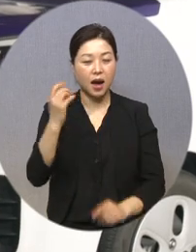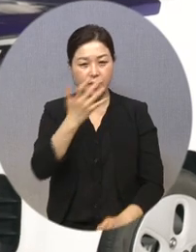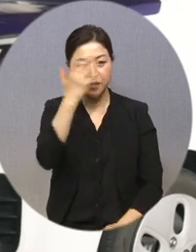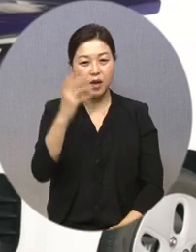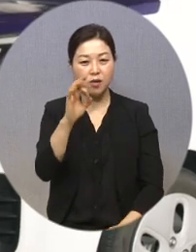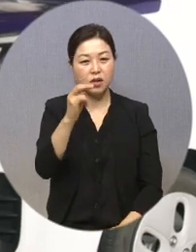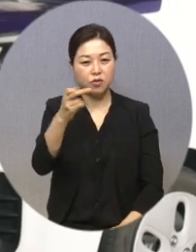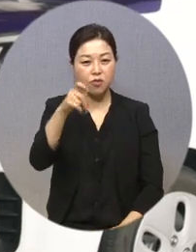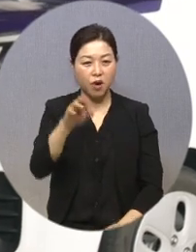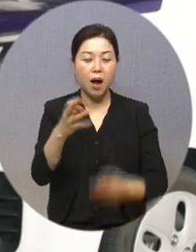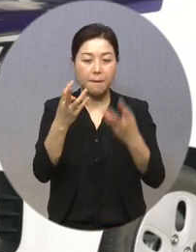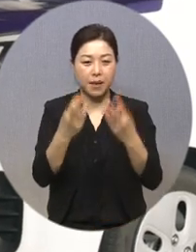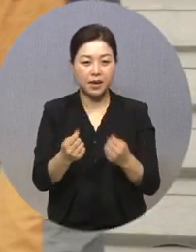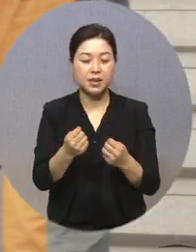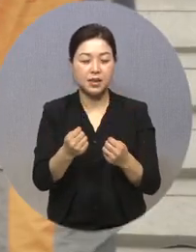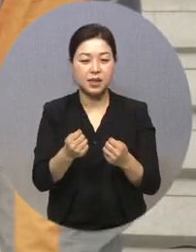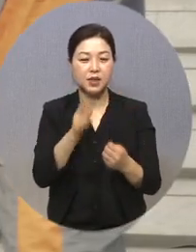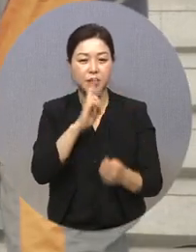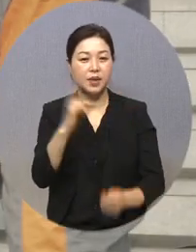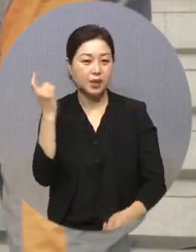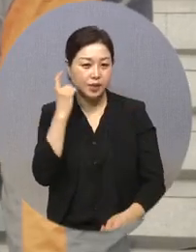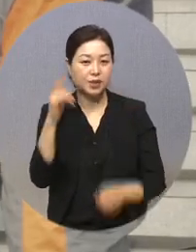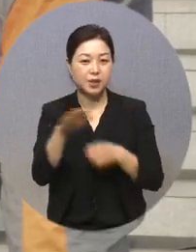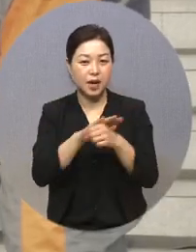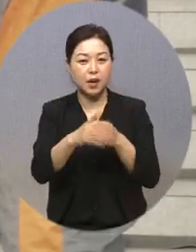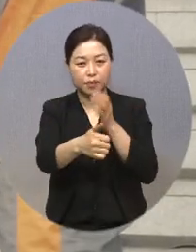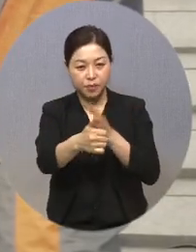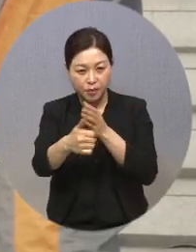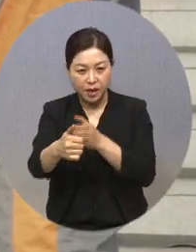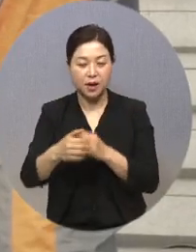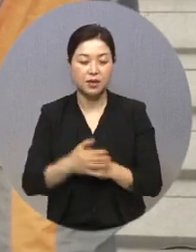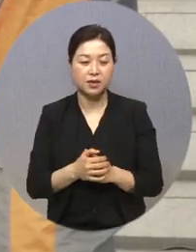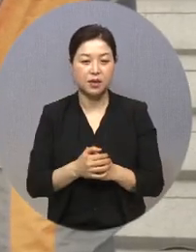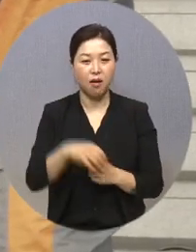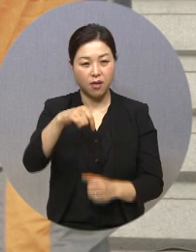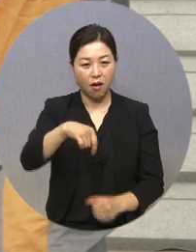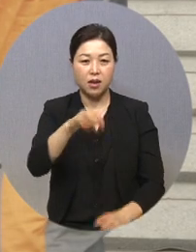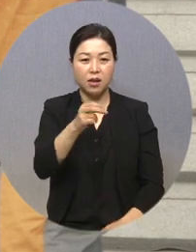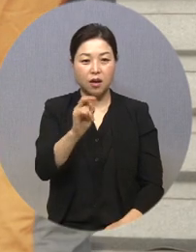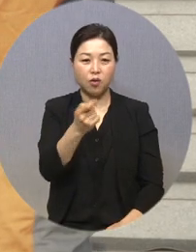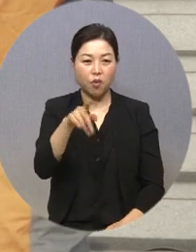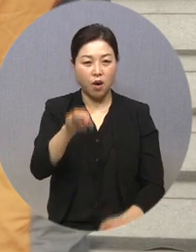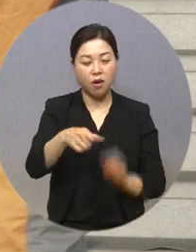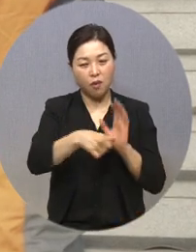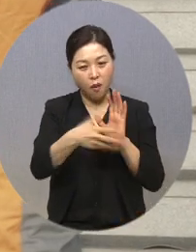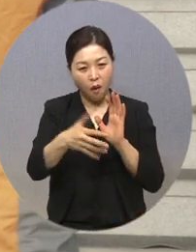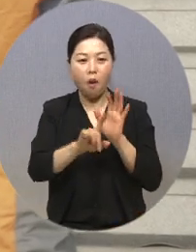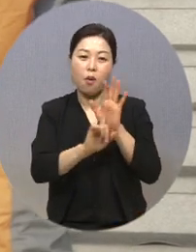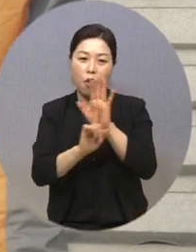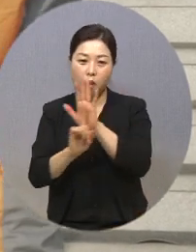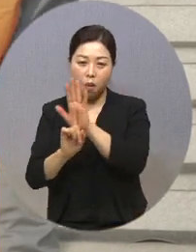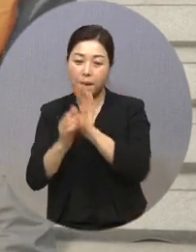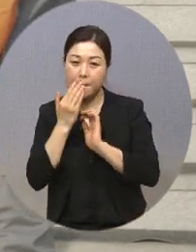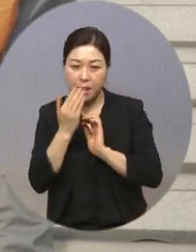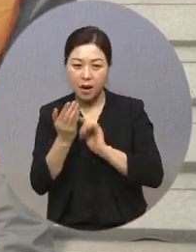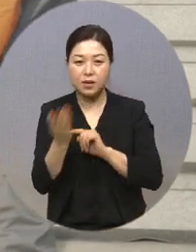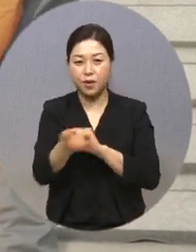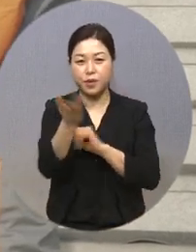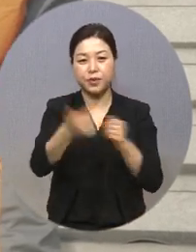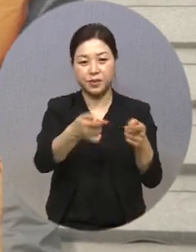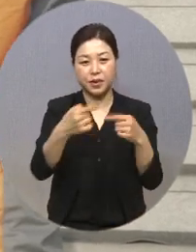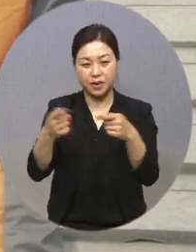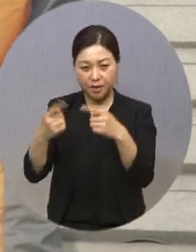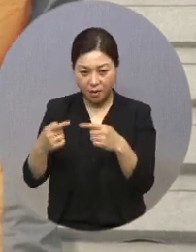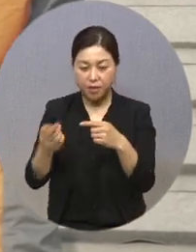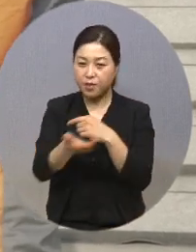들어주시고요. 많이 사랑해주세요. 우리 아름다운 영광을 알릴 수 있어서 너무 감사드리고요. 또 함께 해주시는 여러분들이 또